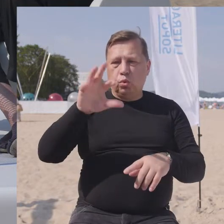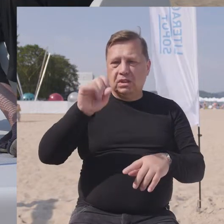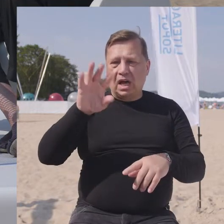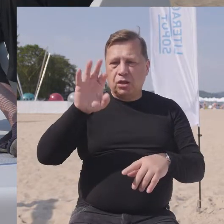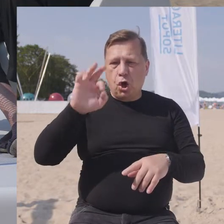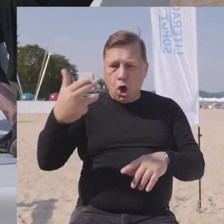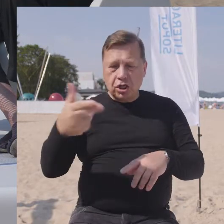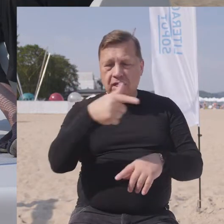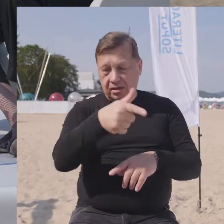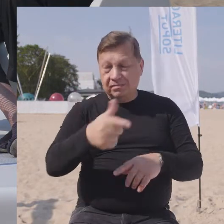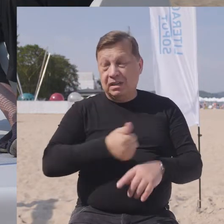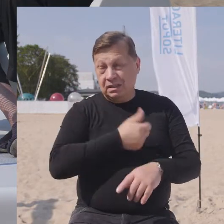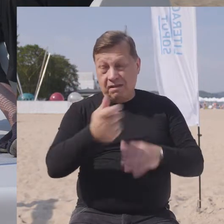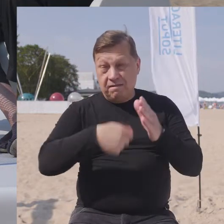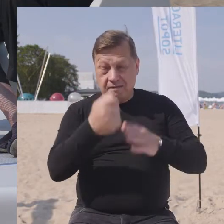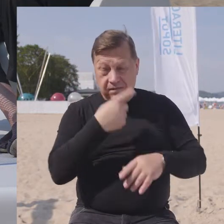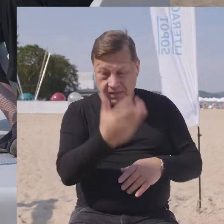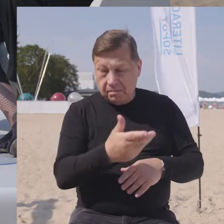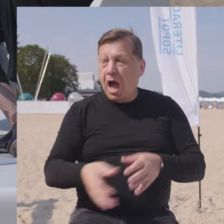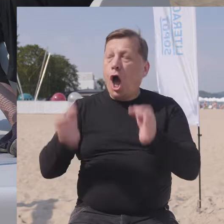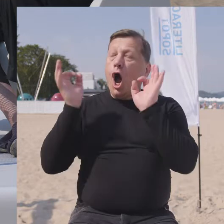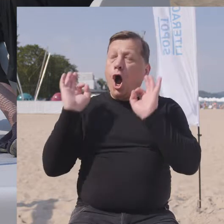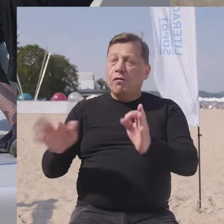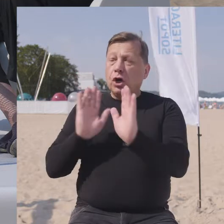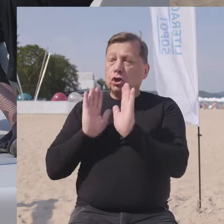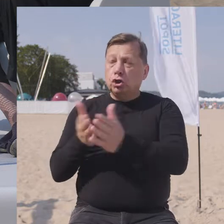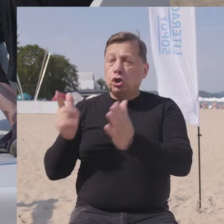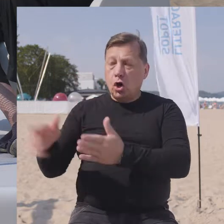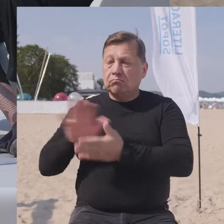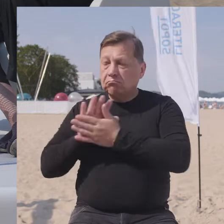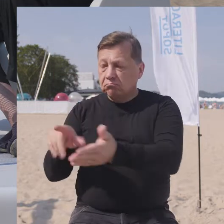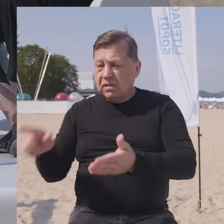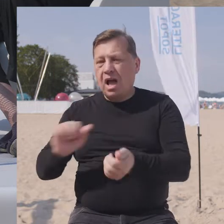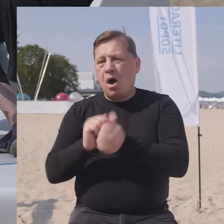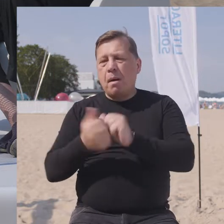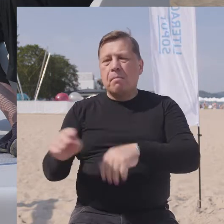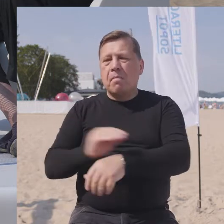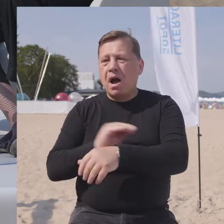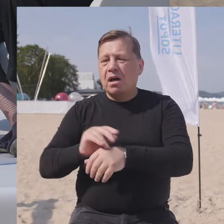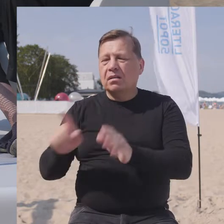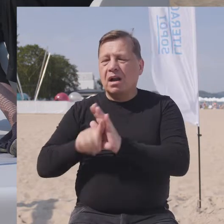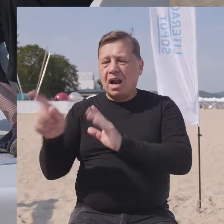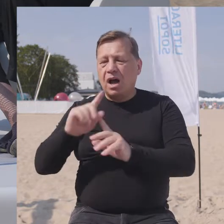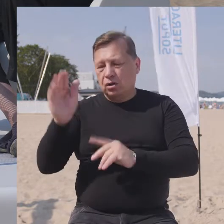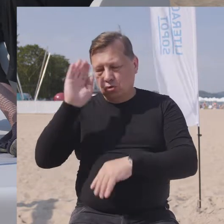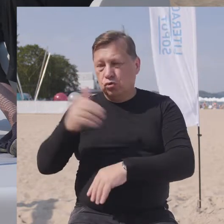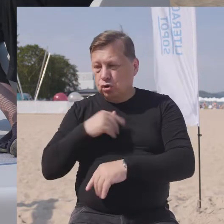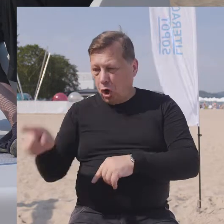z tym, co mają do zaprezentowania oficjalne podręczniki bądź też materiały dydaktyczne